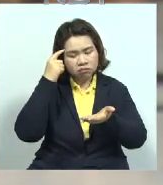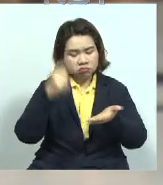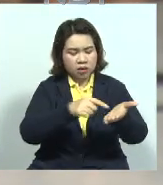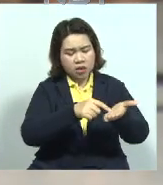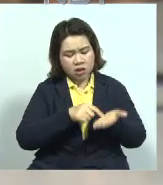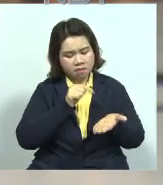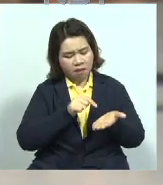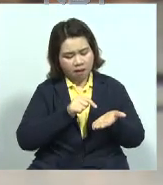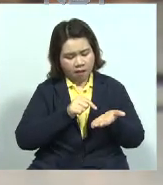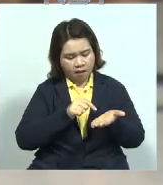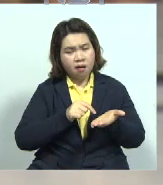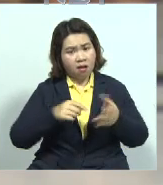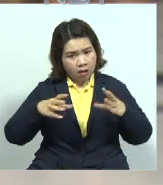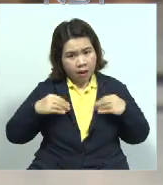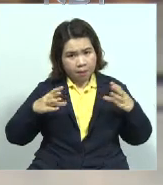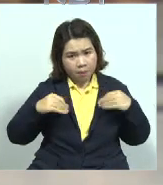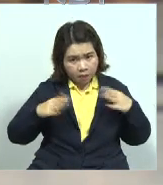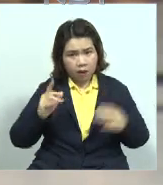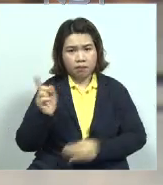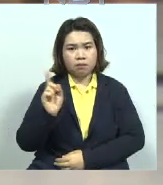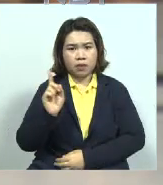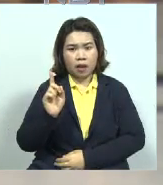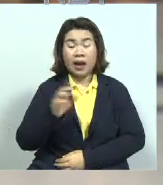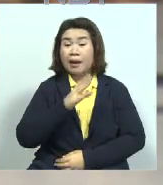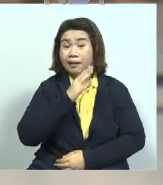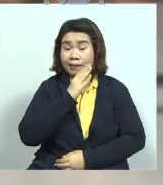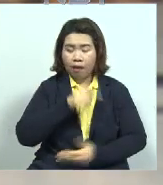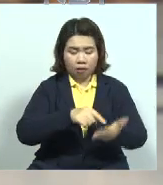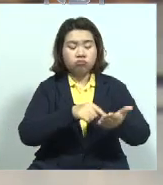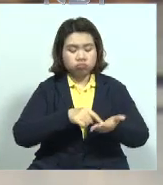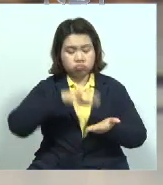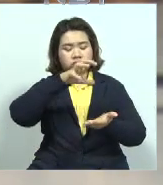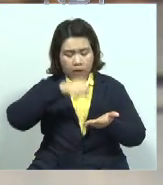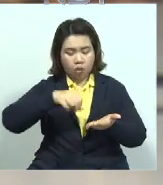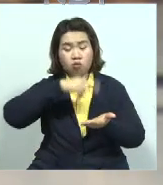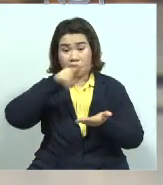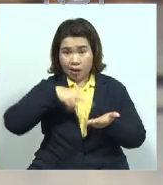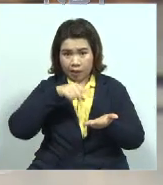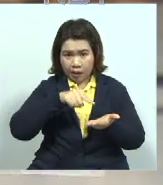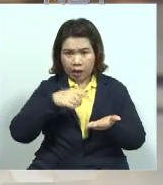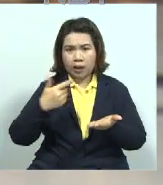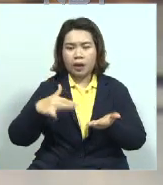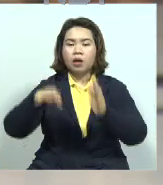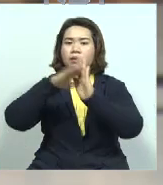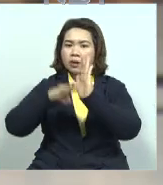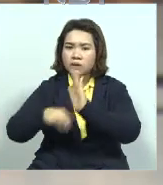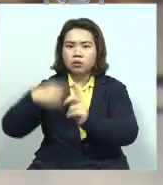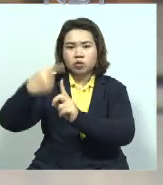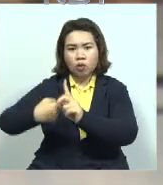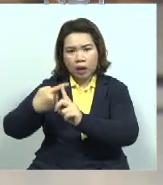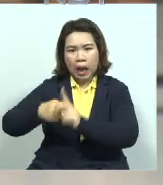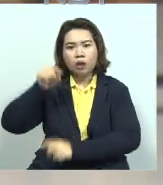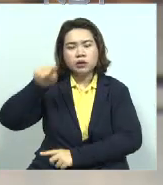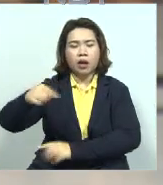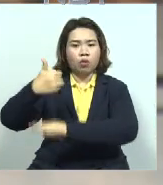ำร้องของกกต.ไว้พิจารณาวินิจฉัยและหากรับคำร้องของกกต.แล้วก็จะมีมาตรการชั่วคราวสั่งให้นายธนา